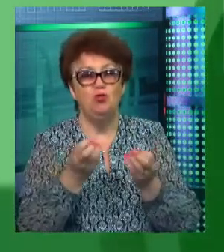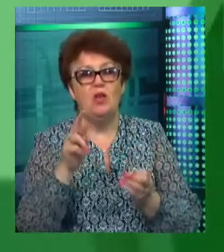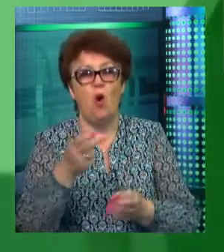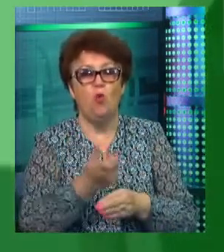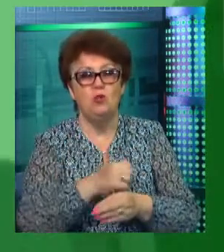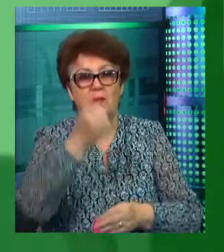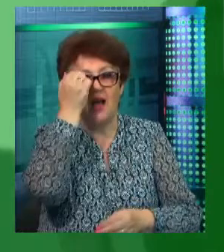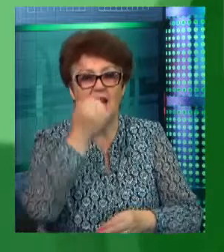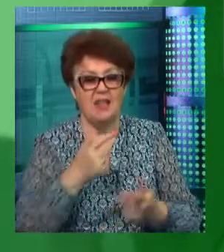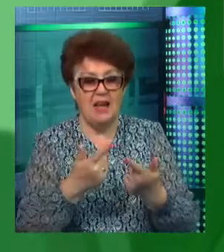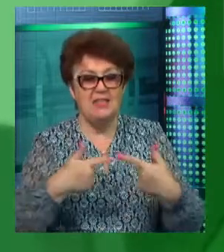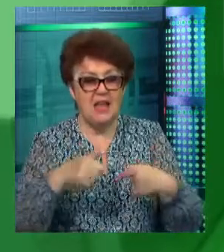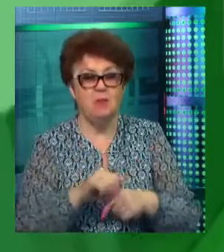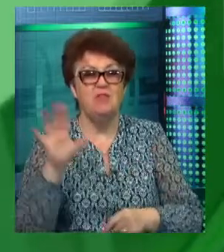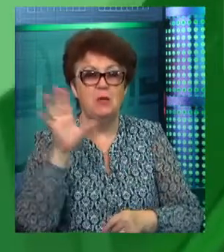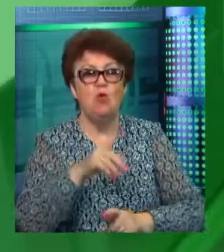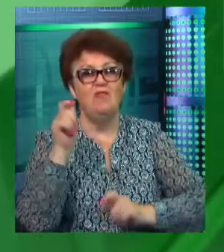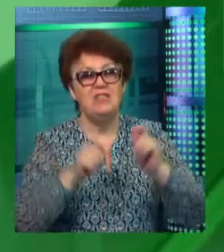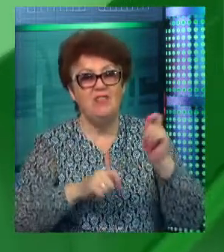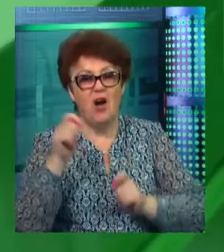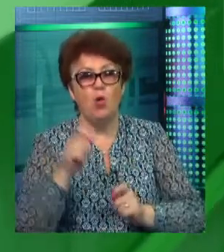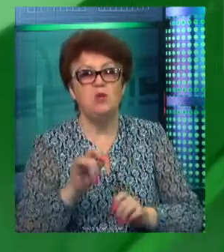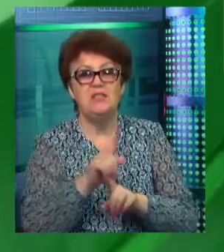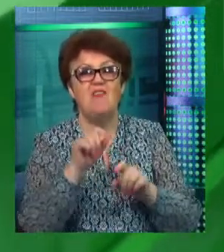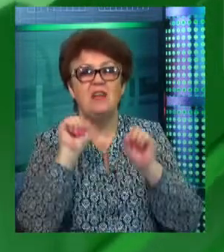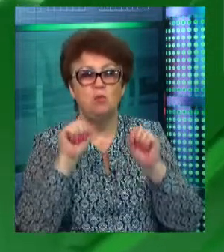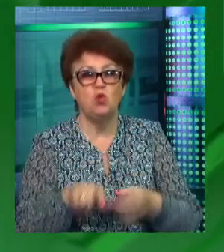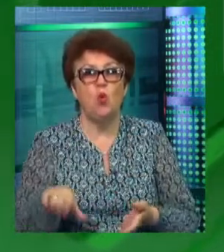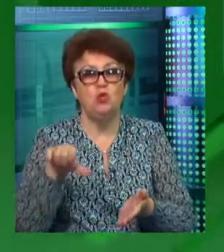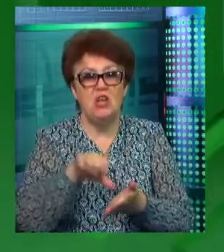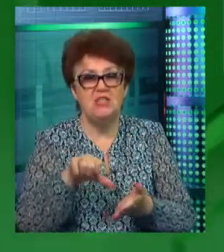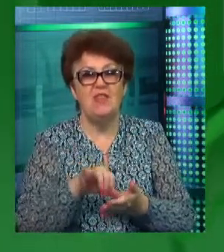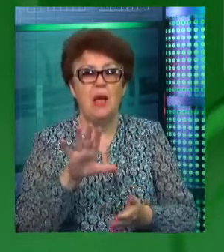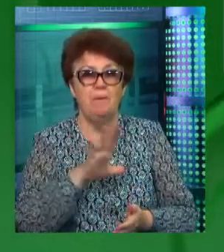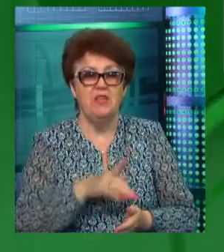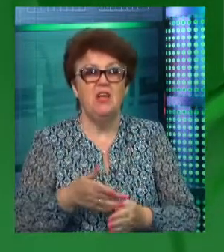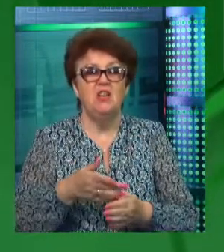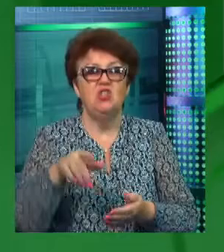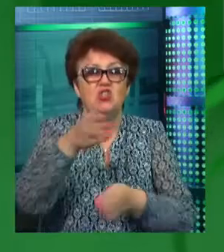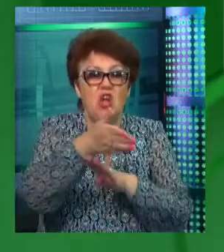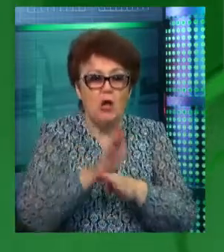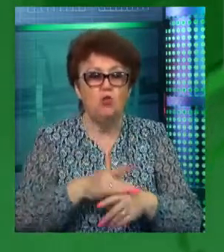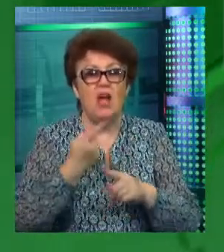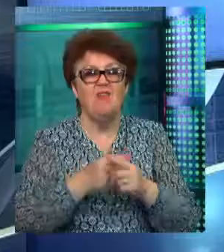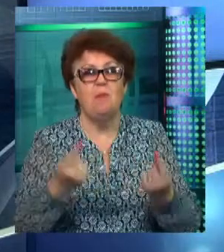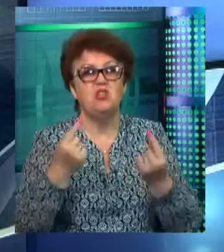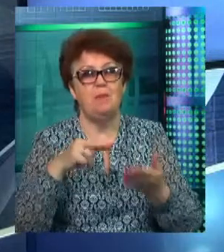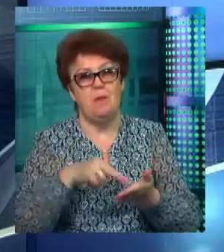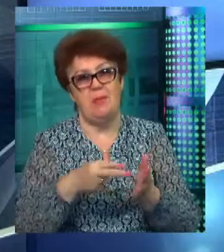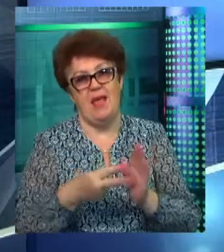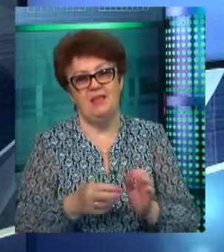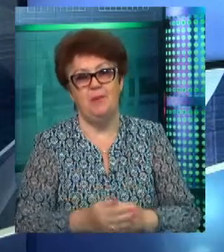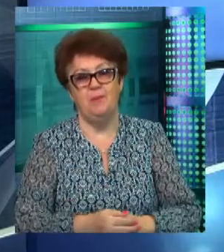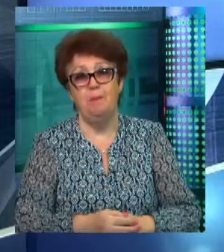благодарна организаторам и всему фестивалю за возможность участвовать и быть частью этого масштабного проекта